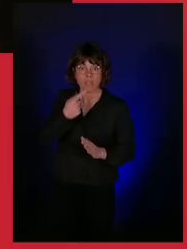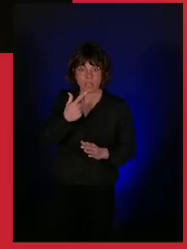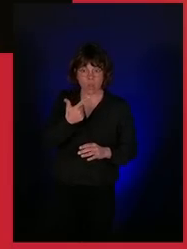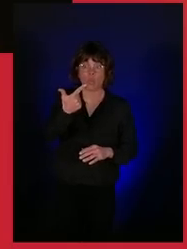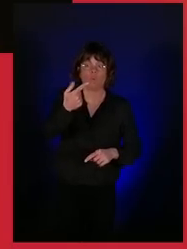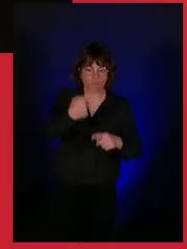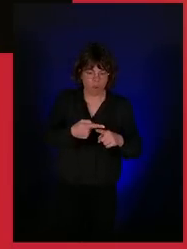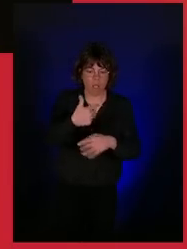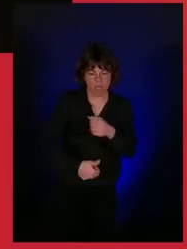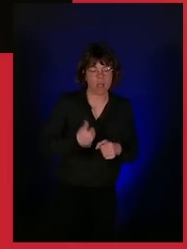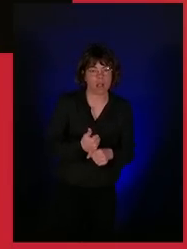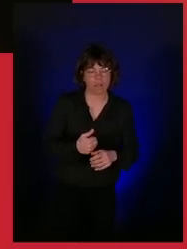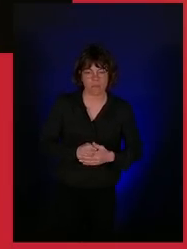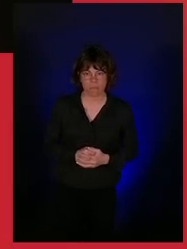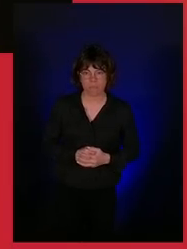par an.